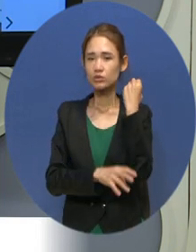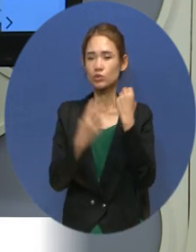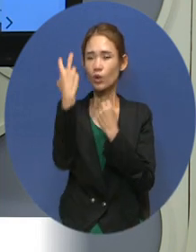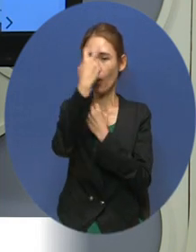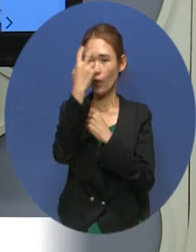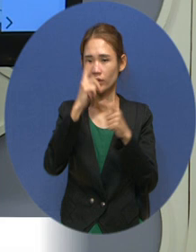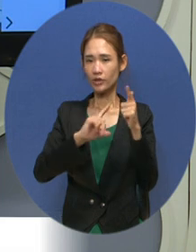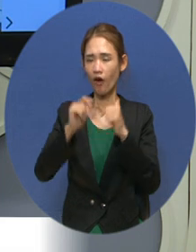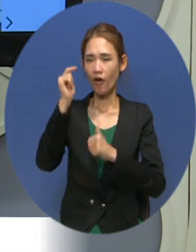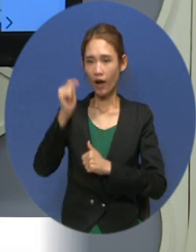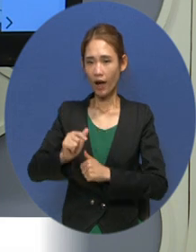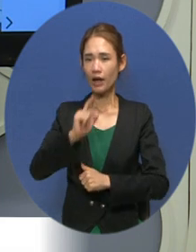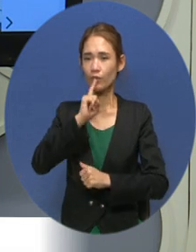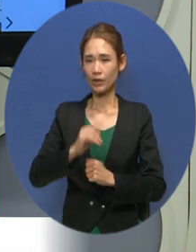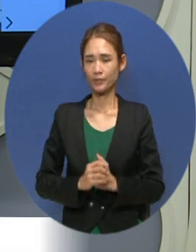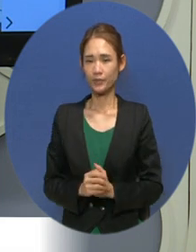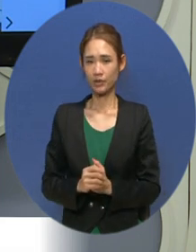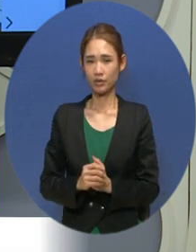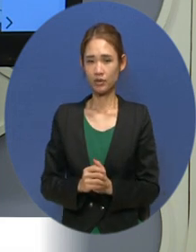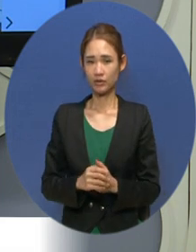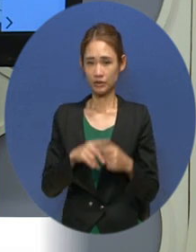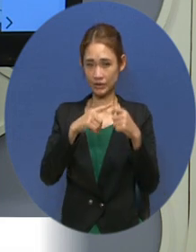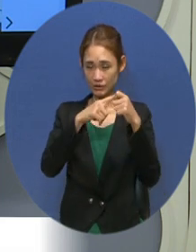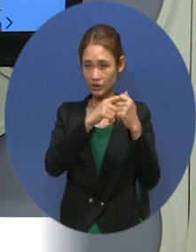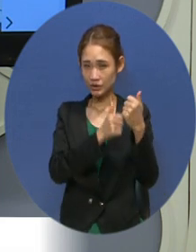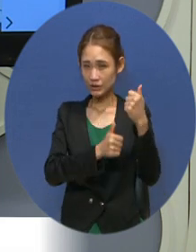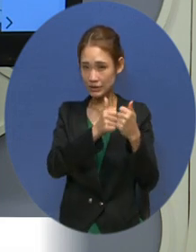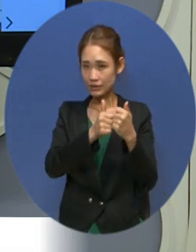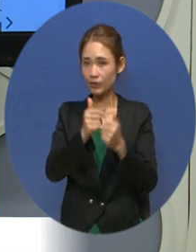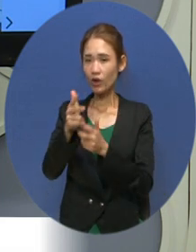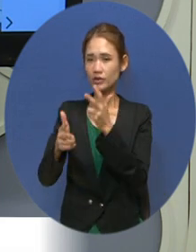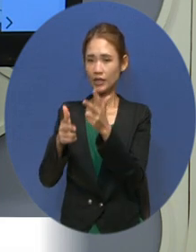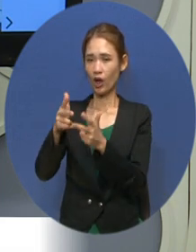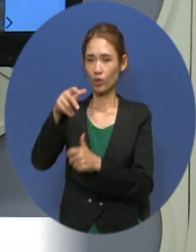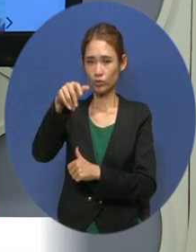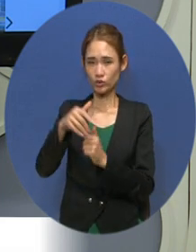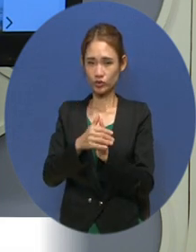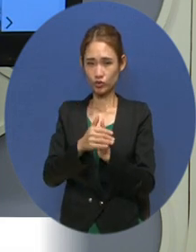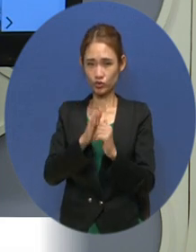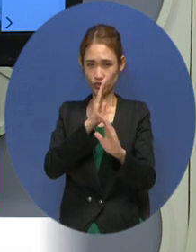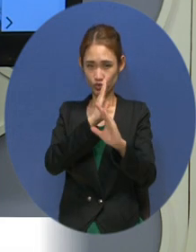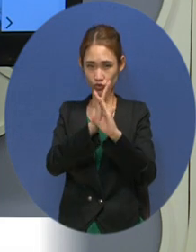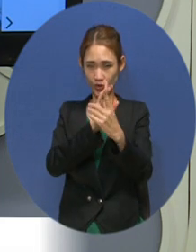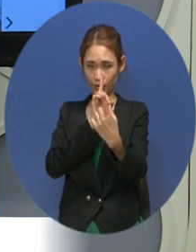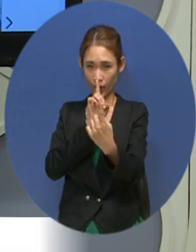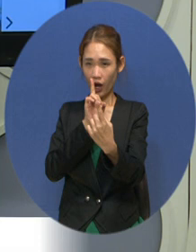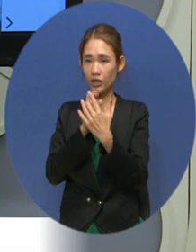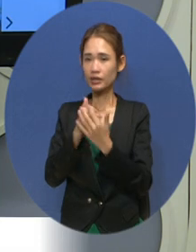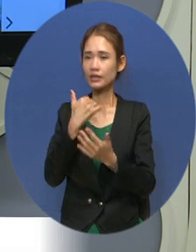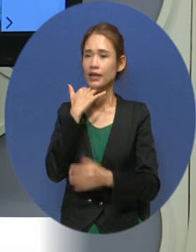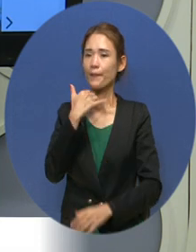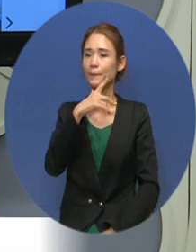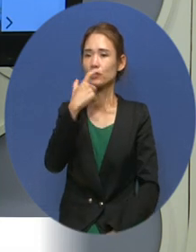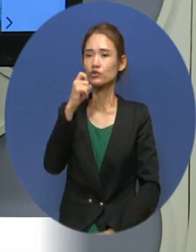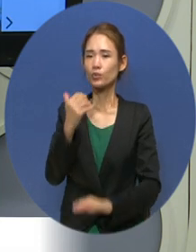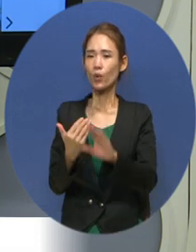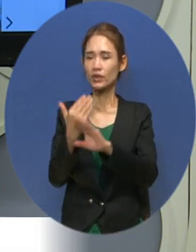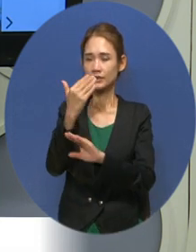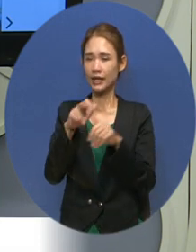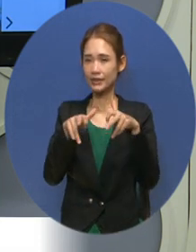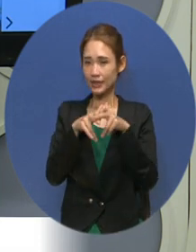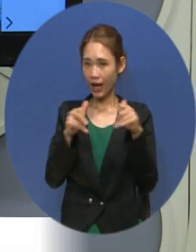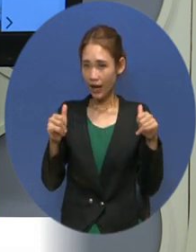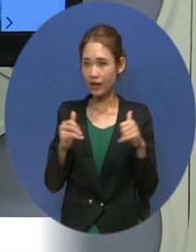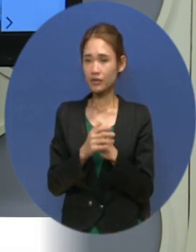강화 되는데요 우선 시범사업 에서 주 이용 대상으로 정한 만 65세 이상 노인과 장애인 뿐